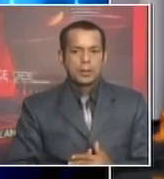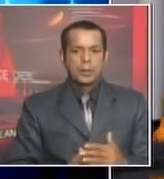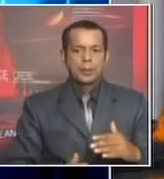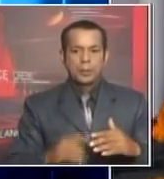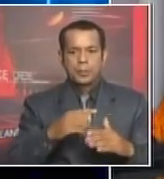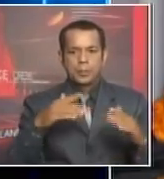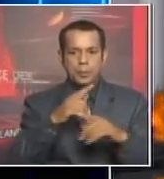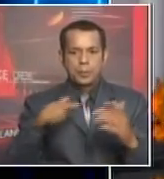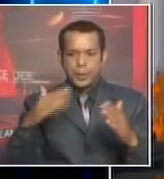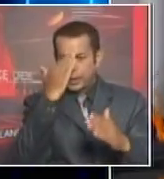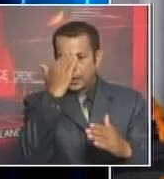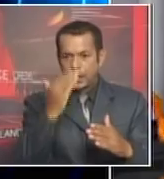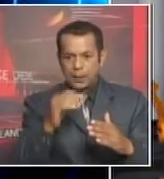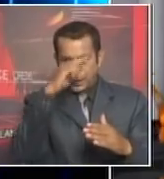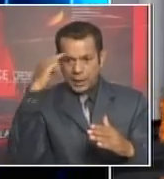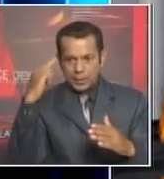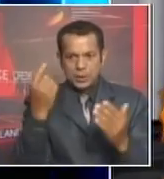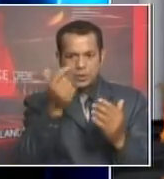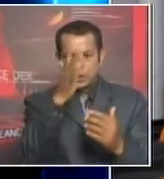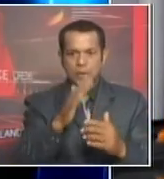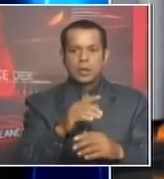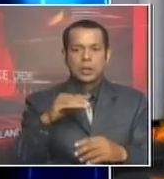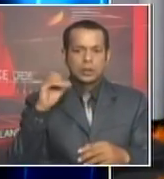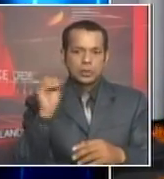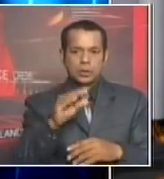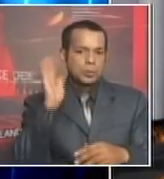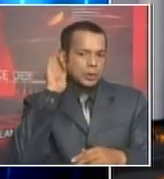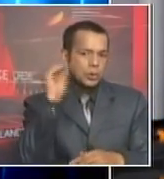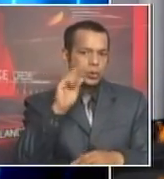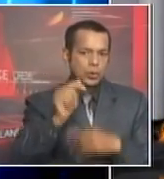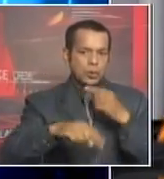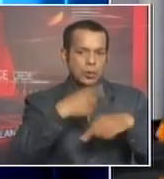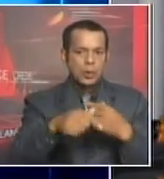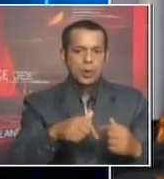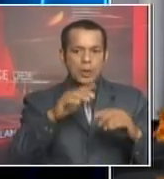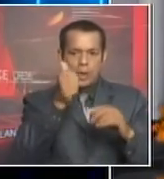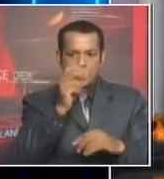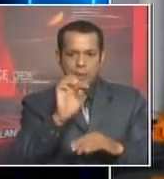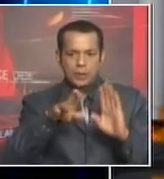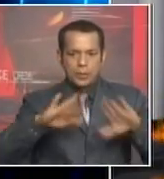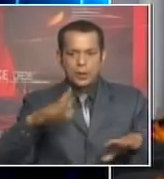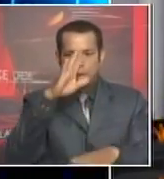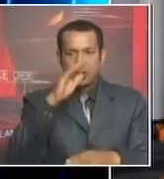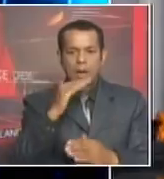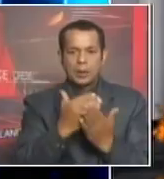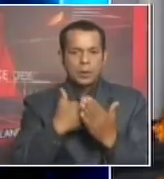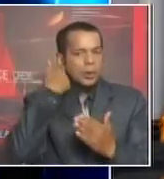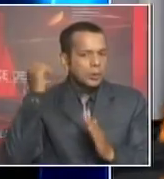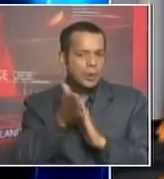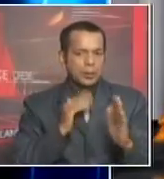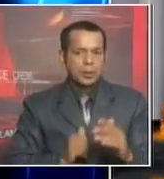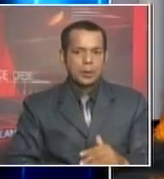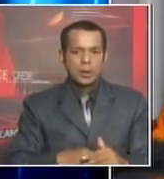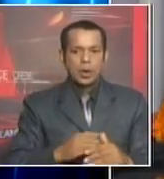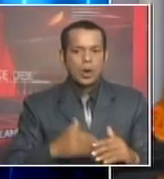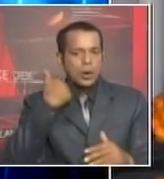नो ब्रेक नो एड, हामी ब्रेक लिँदैनौँ र समाचार दिन्छौँ तीव्र गतिमा निरन्तर। एबिसी न्युजको फरक र स्पेसल प्याकेज हो हट न्युज एक्सप्रेस। हट